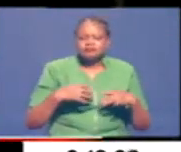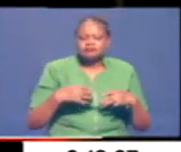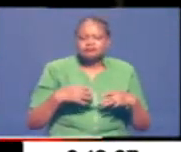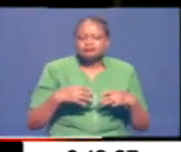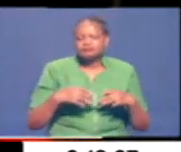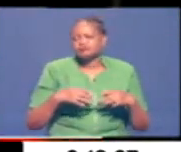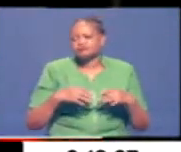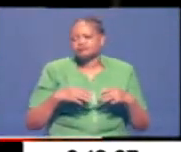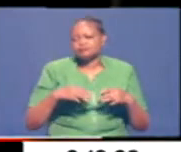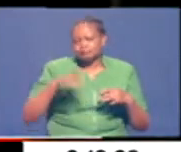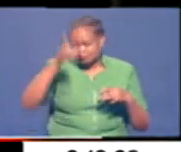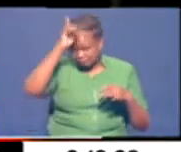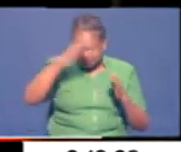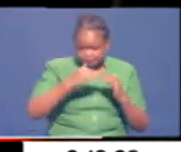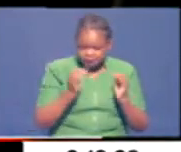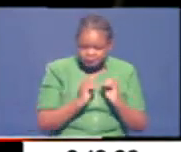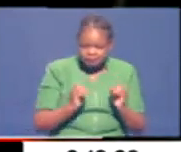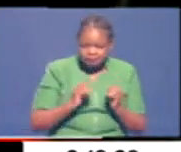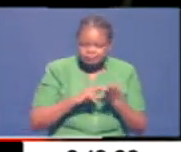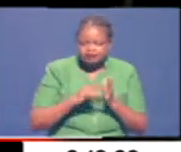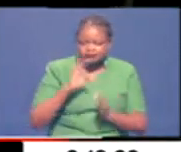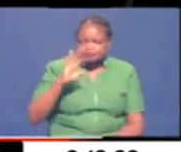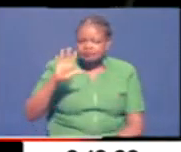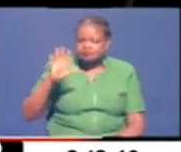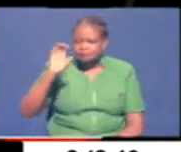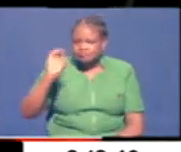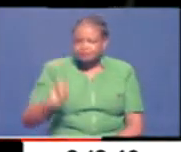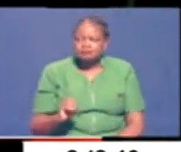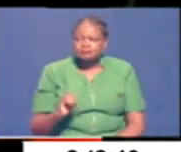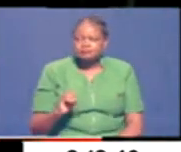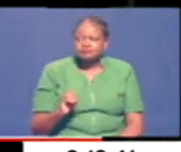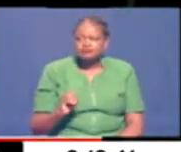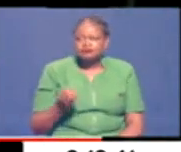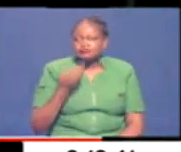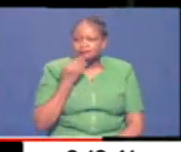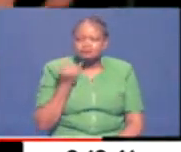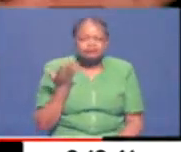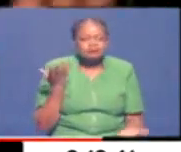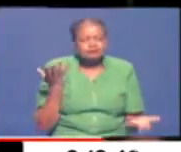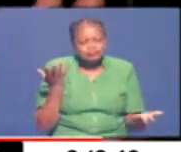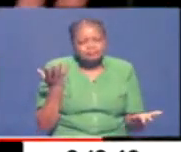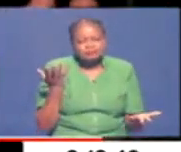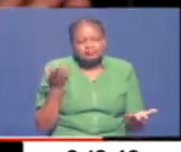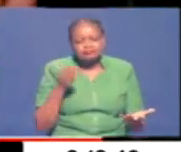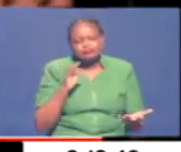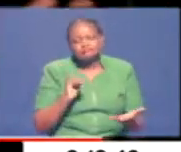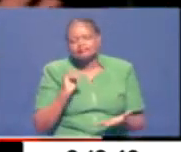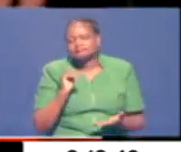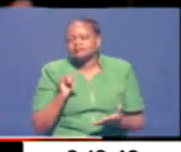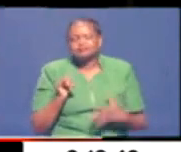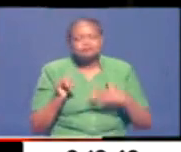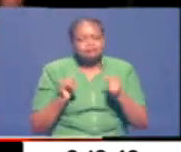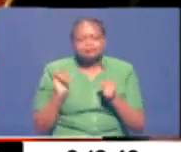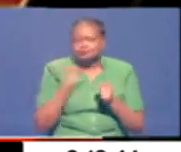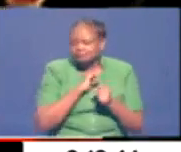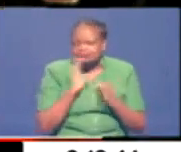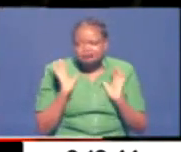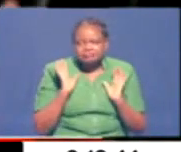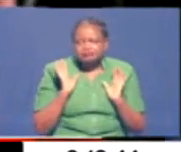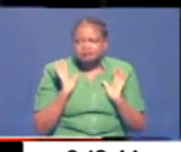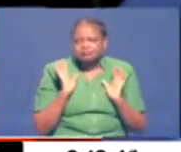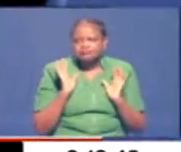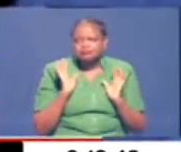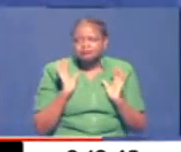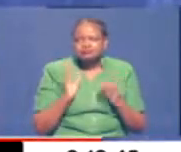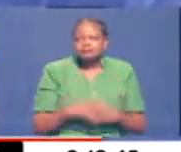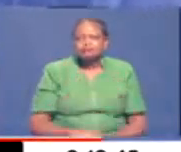kwamba hii 35% ni heri hivyo BBA imesimamishwa. Kusema kweli ilikuwa inataka kutuumiza.